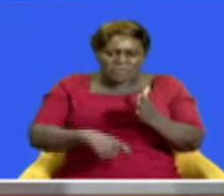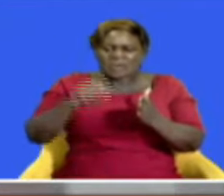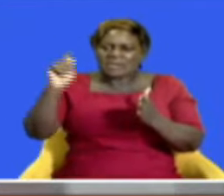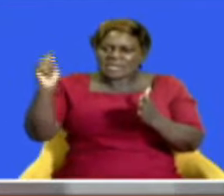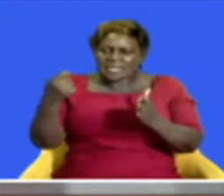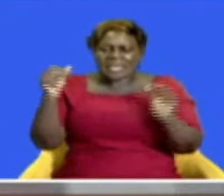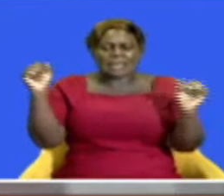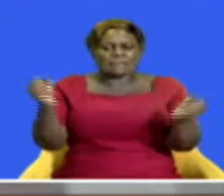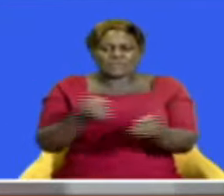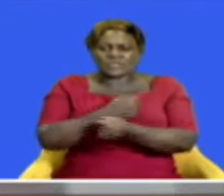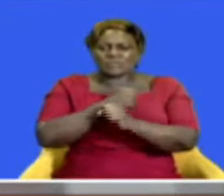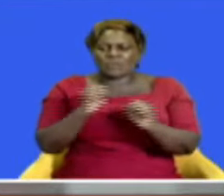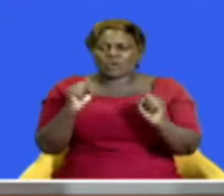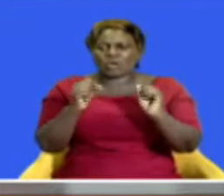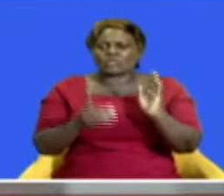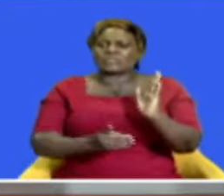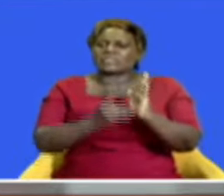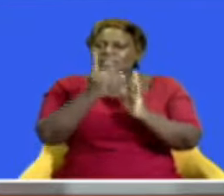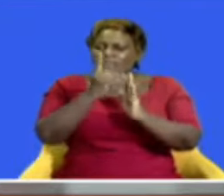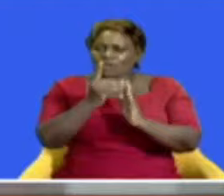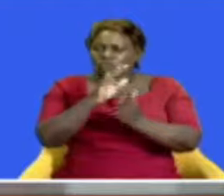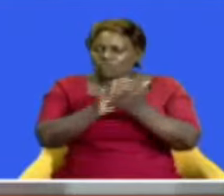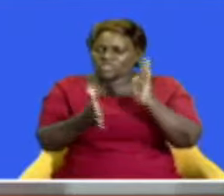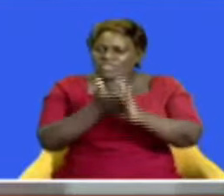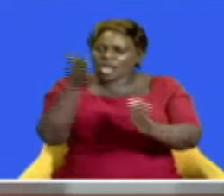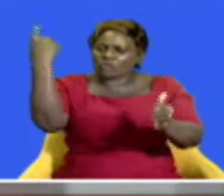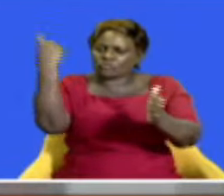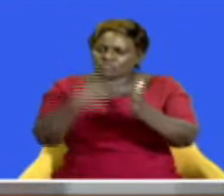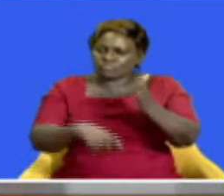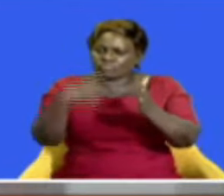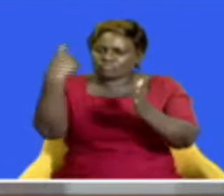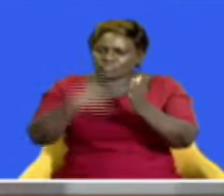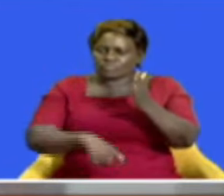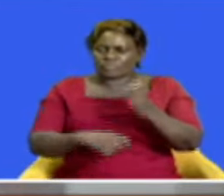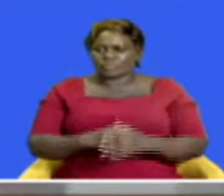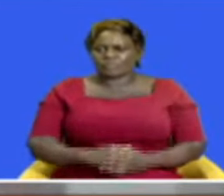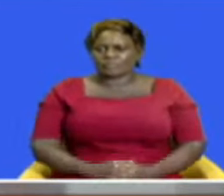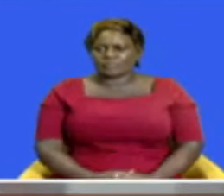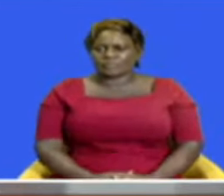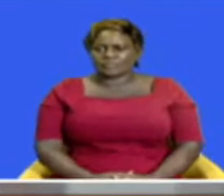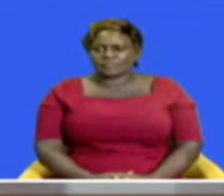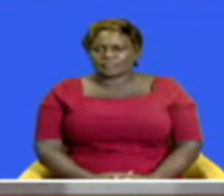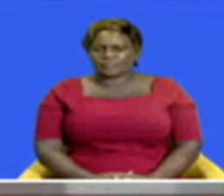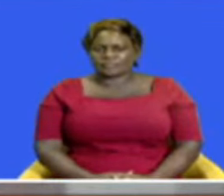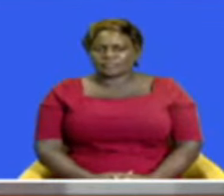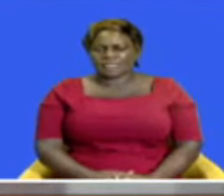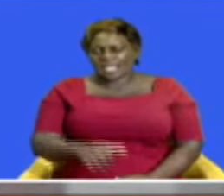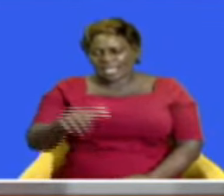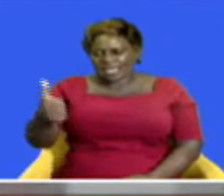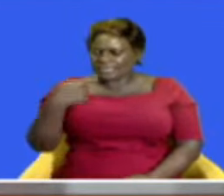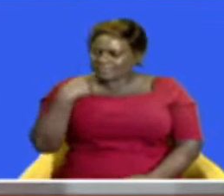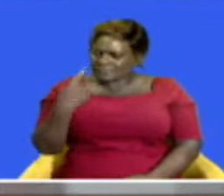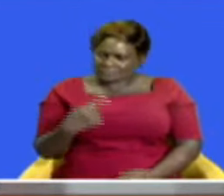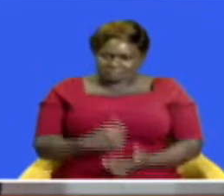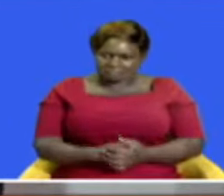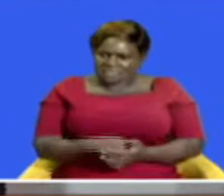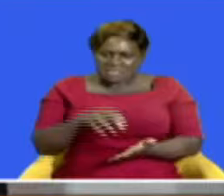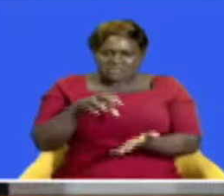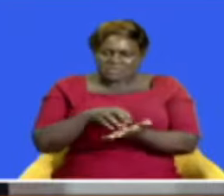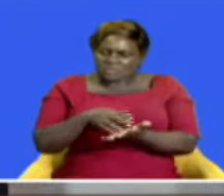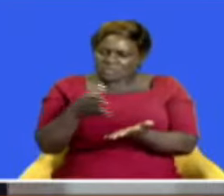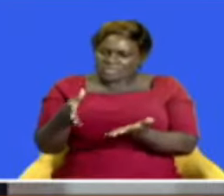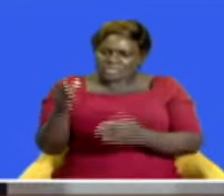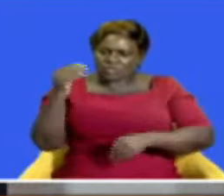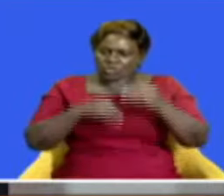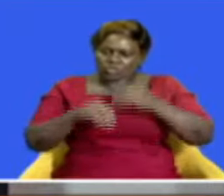Kenya itasonga mbele. Ni Trump akiwa Kisi. Mwingine anasema hali hii